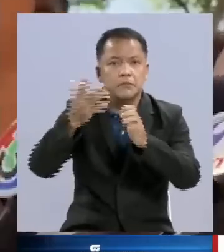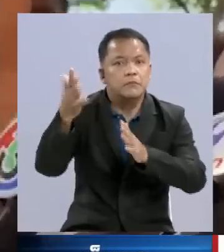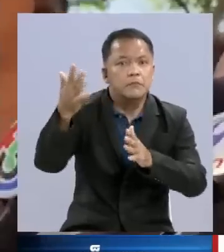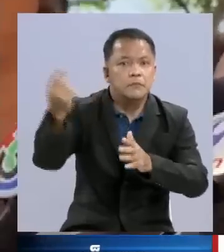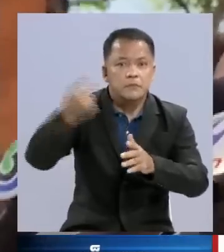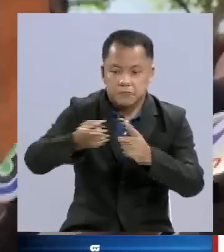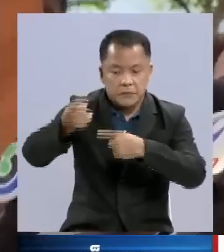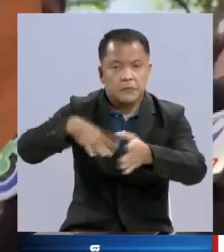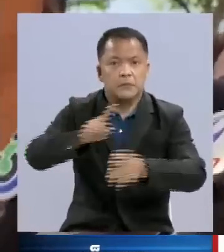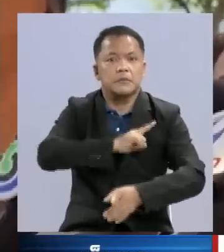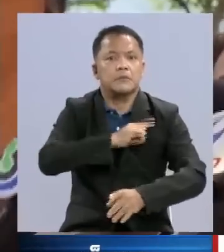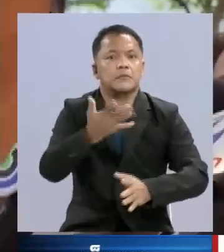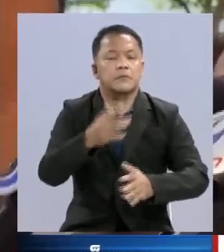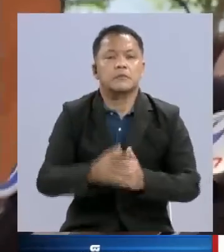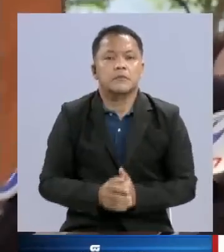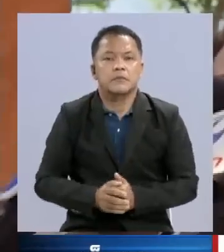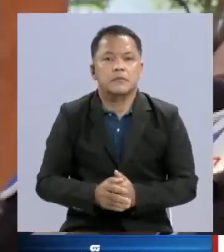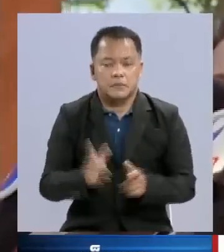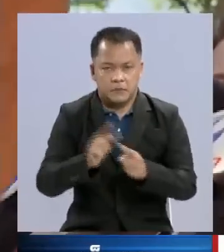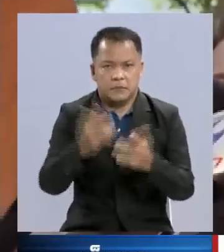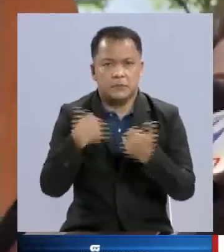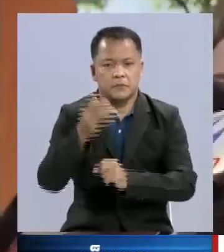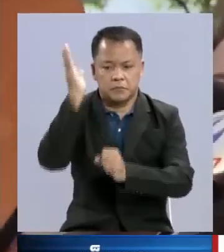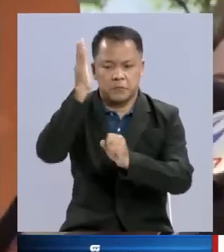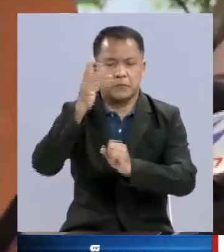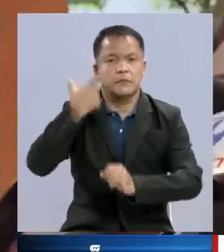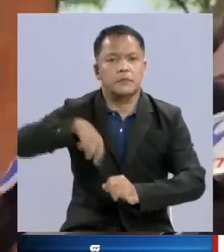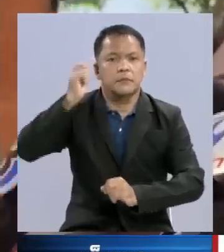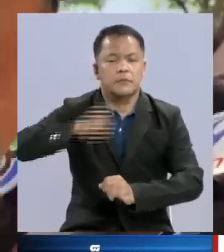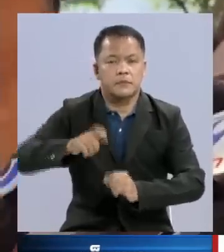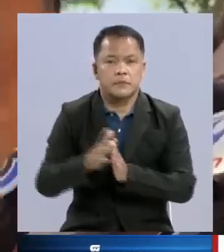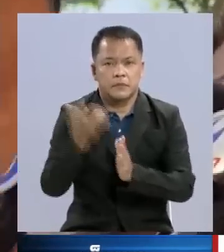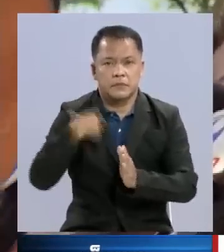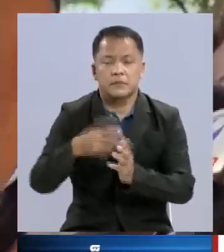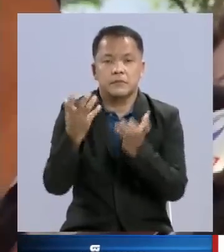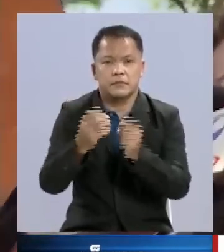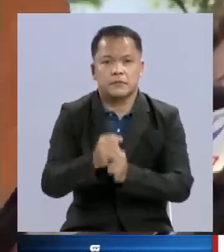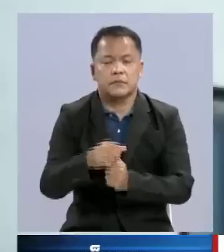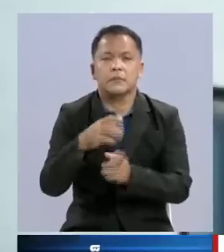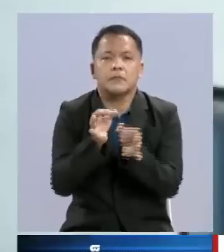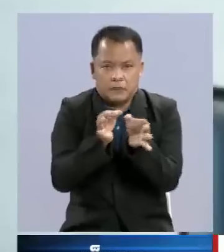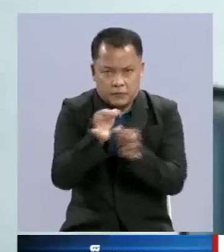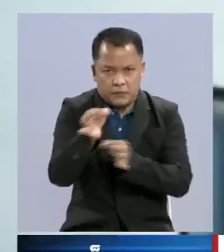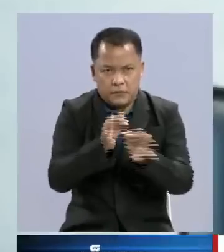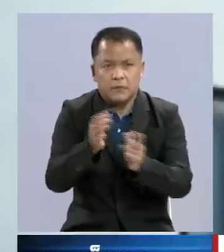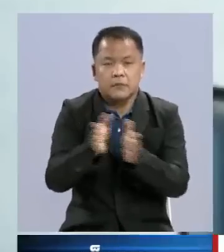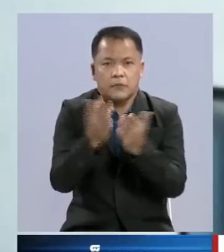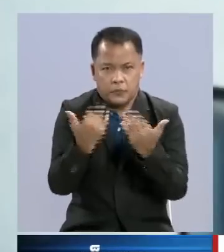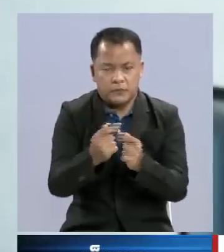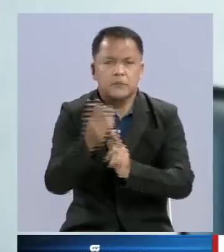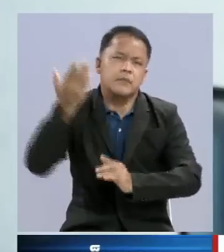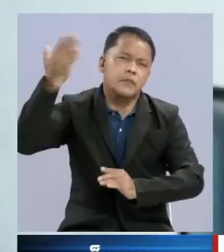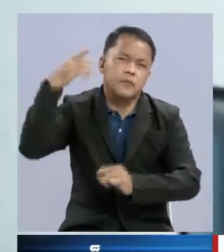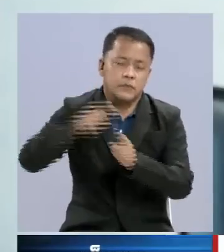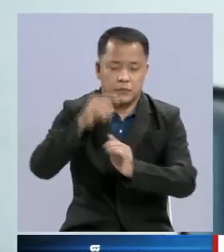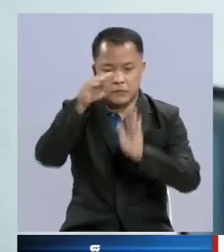ไรแต่ว่าไม่ทำหน้าที ่ ซึ่งเรื่องนี้โฆษกศาลยุติธรรมคุณสรวิทย์ลิมปรังสีครับก็อธิบายบอกว่าคดีนี้เนี่ยแต่เดิมมี